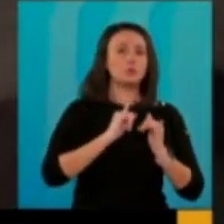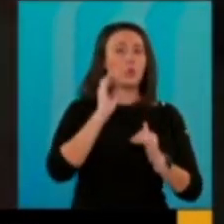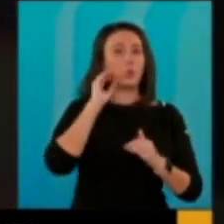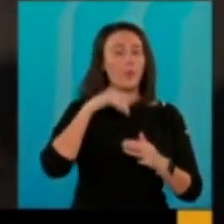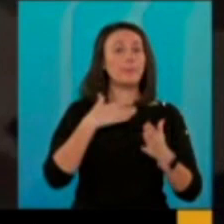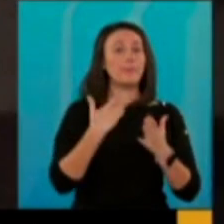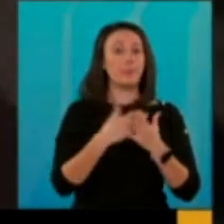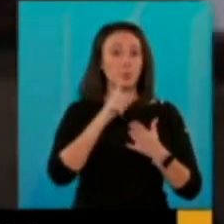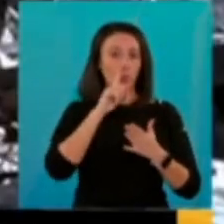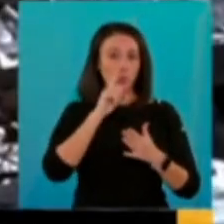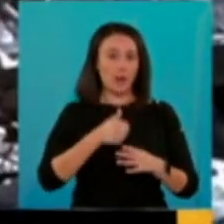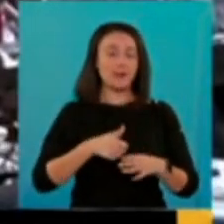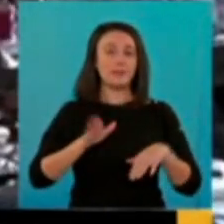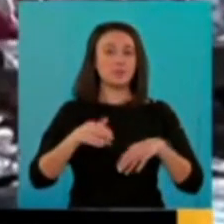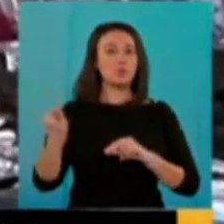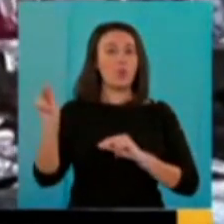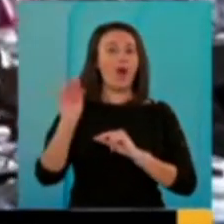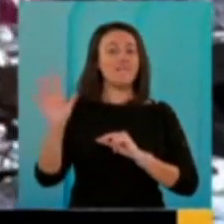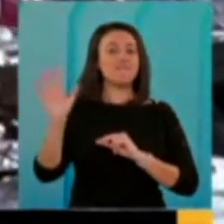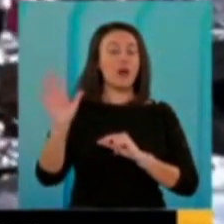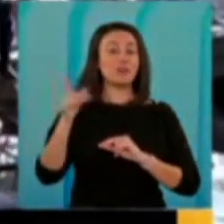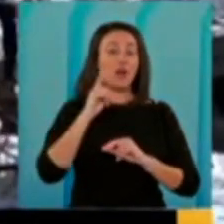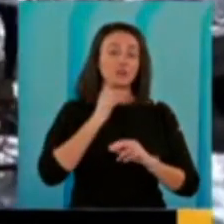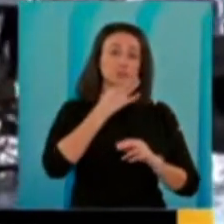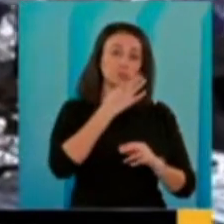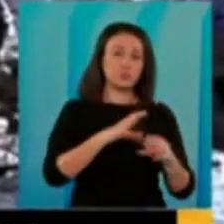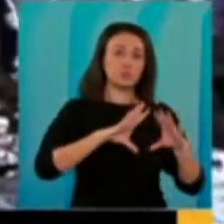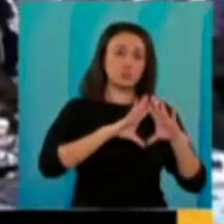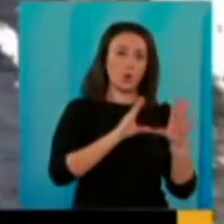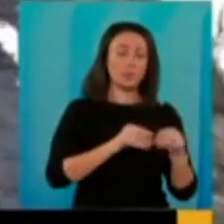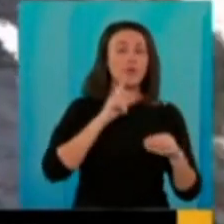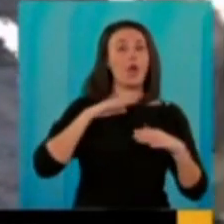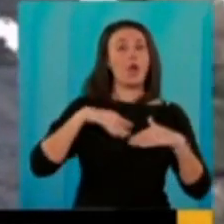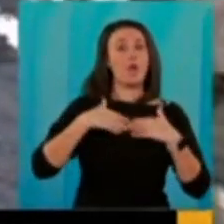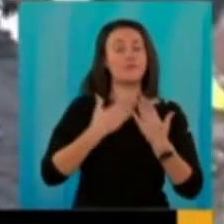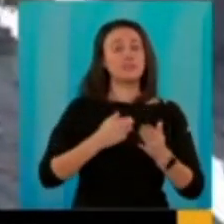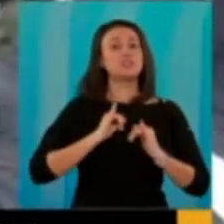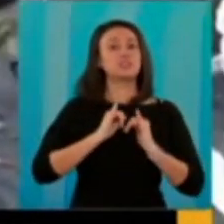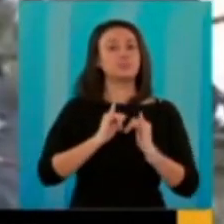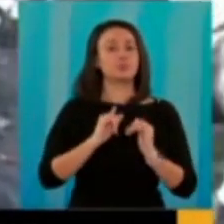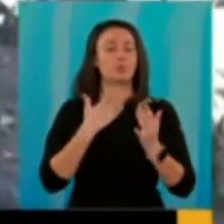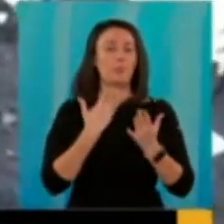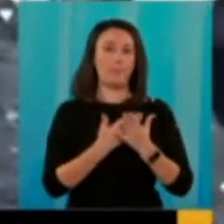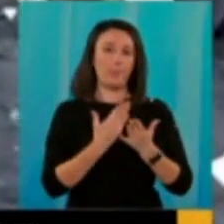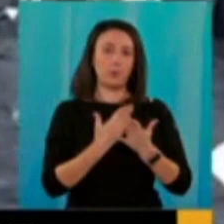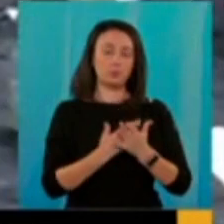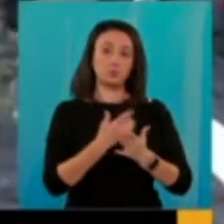umanitar pentru Ucraina. Ministrul de Externe a adăugat că România a acordat sprijin pentru